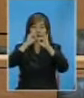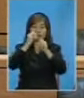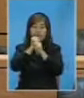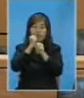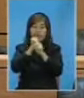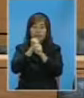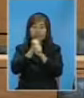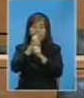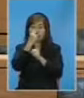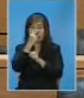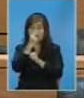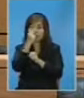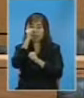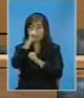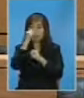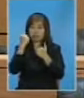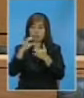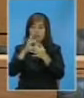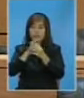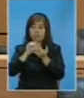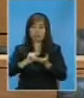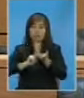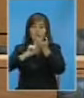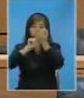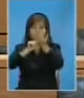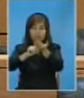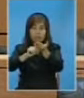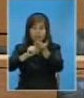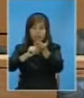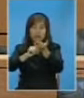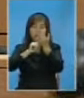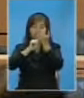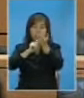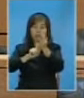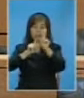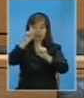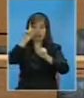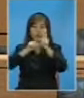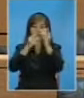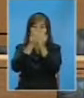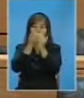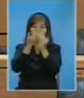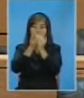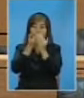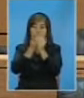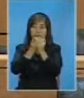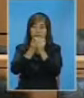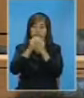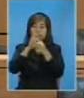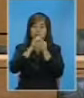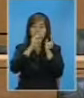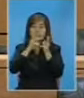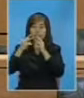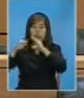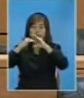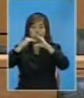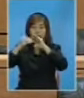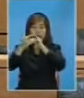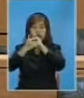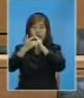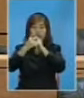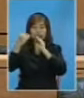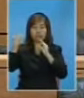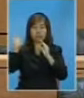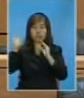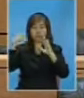ไปดูว่าการเสนอการประมูลโดยวิธีอิเล็กทรอนิกส์มีการวางกร